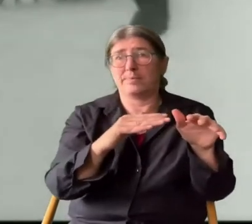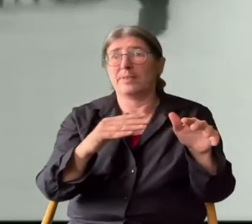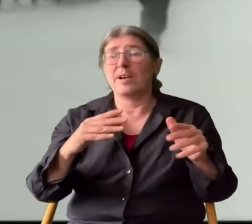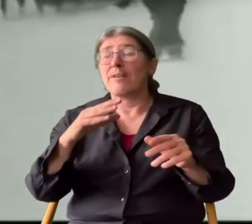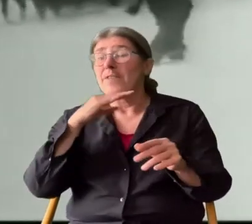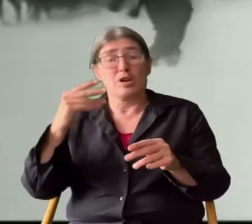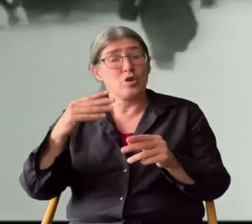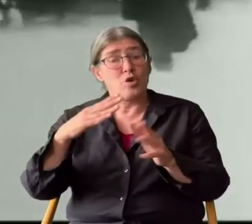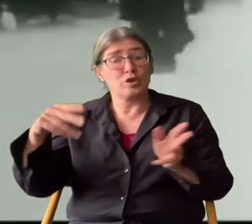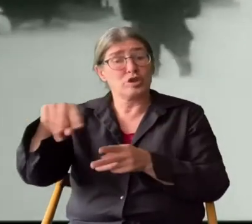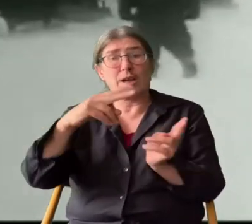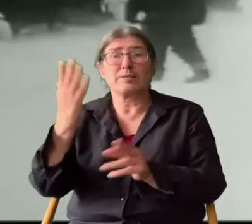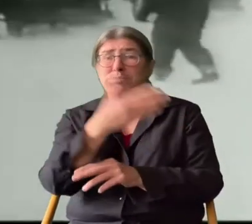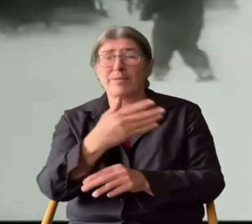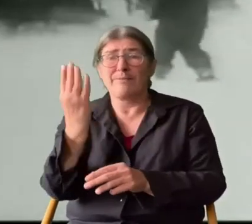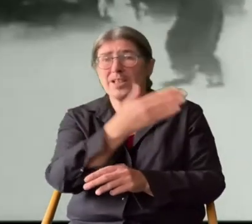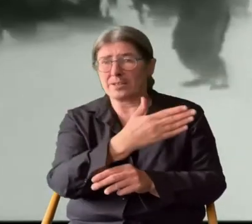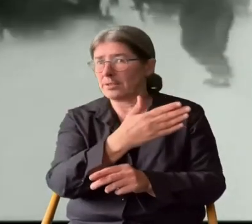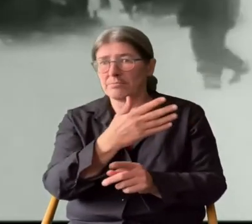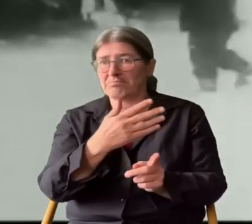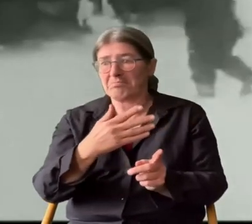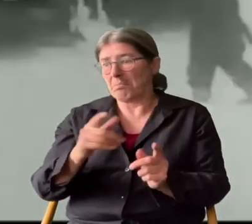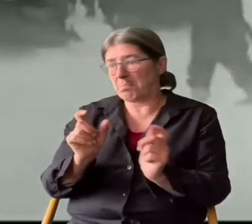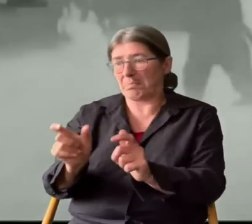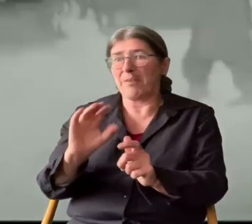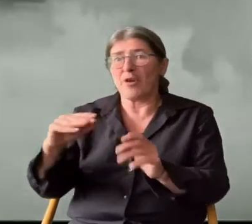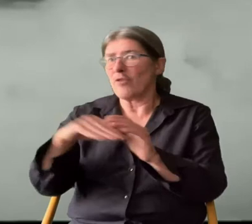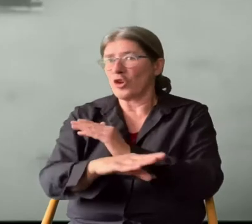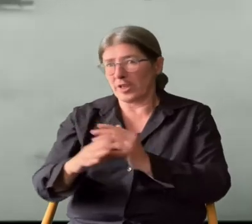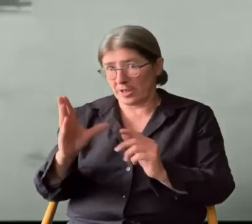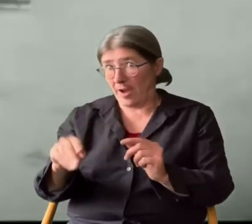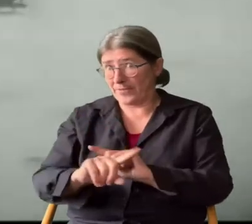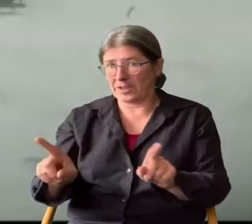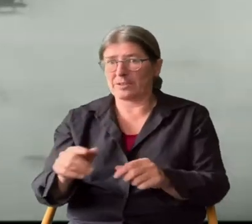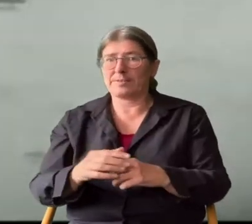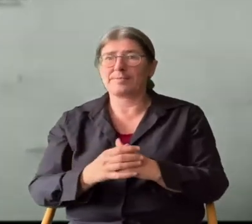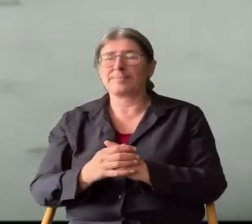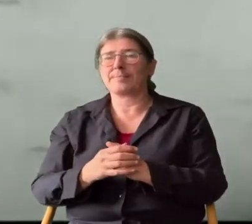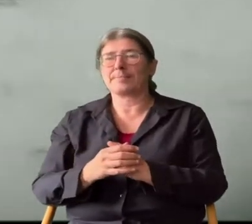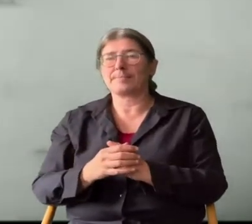Doch viele große Straßen, die nach Westen führen, bleiben Flüchtlingen versperrt.